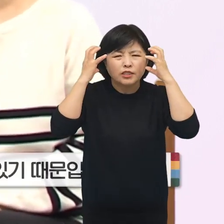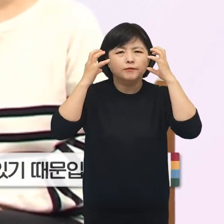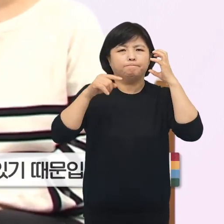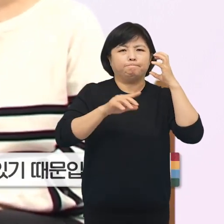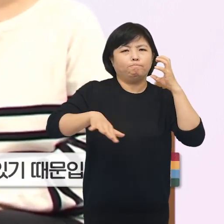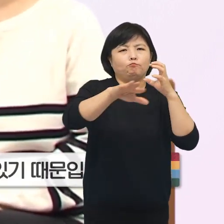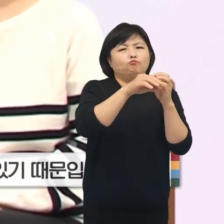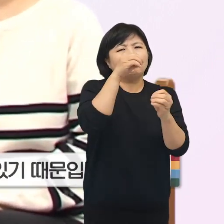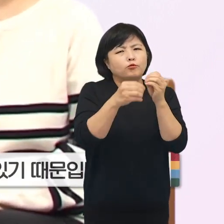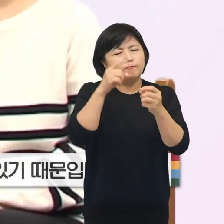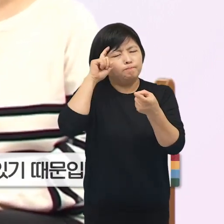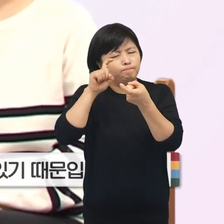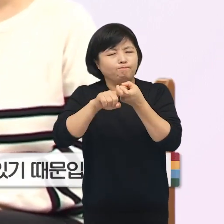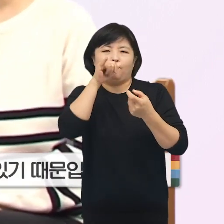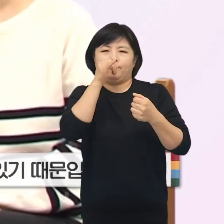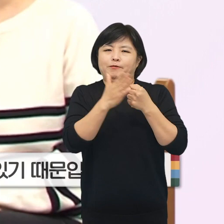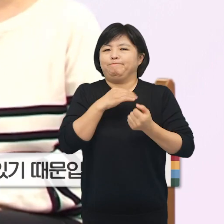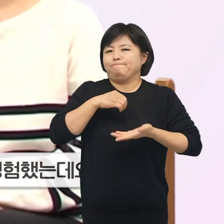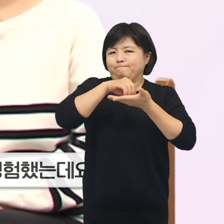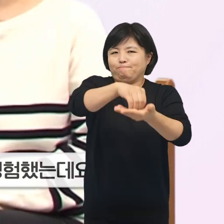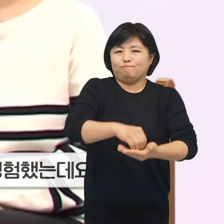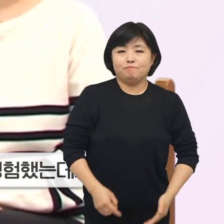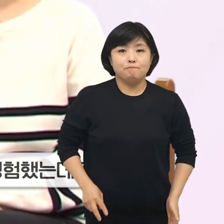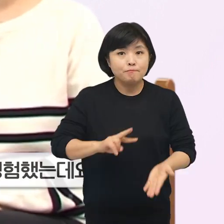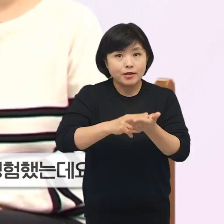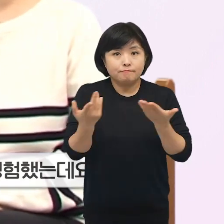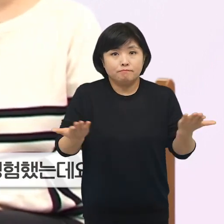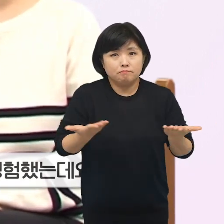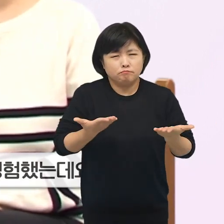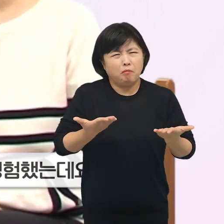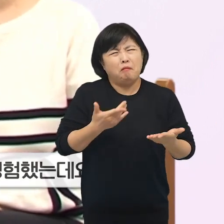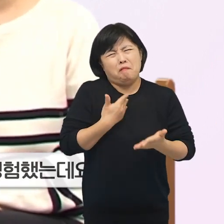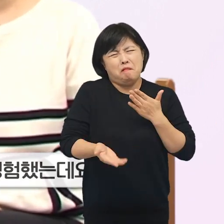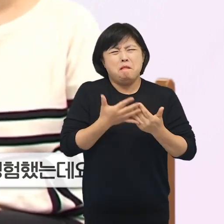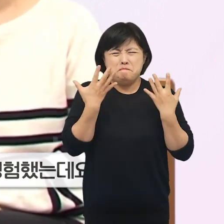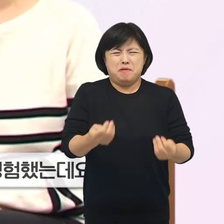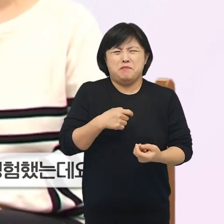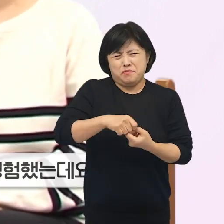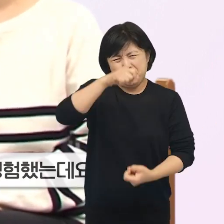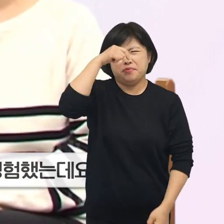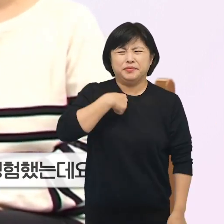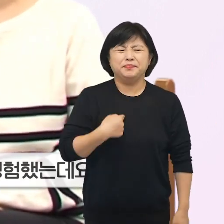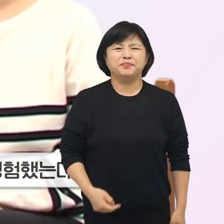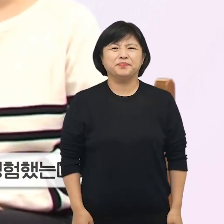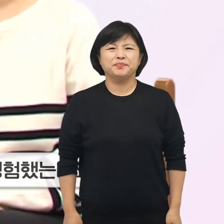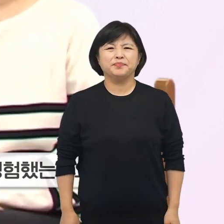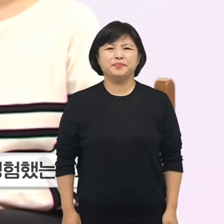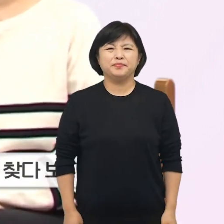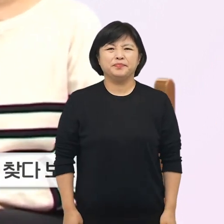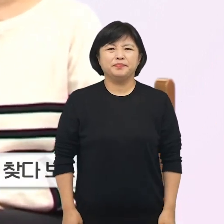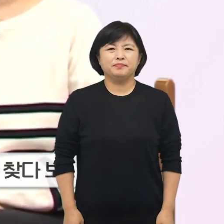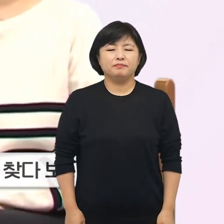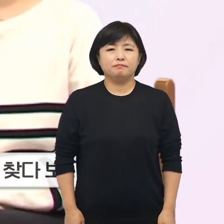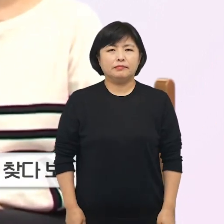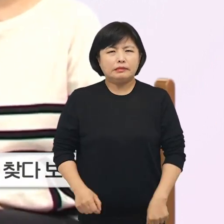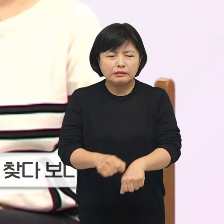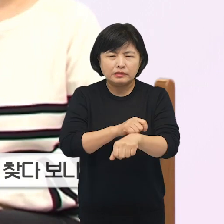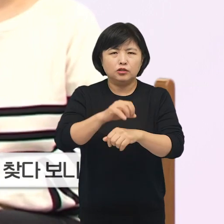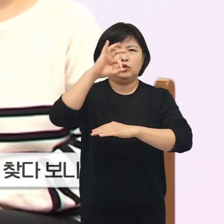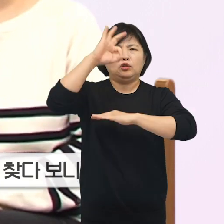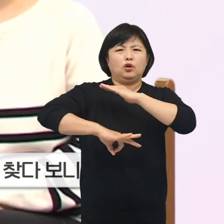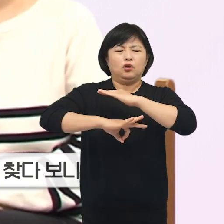번역과 어린이 문학에 관심이 있어서입니다. 이번에 번역 작업을 하게 되면서 많은 것을 경험했는데요.